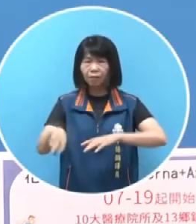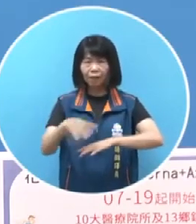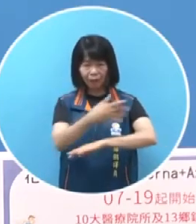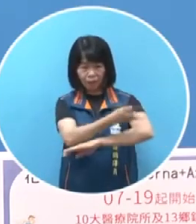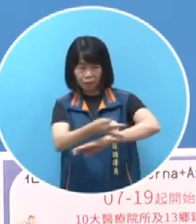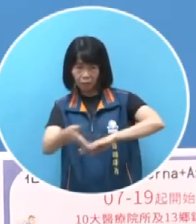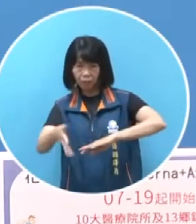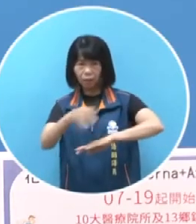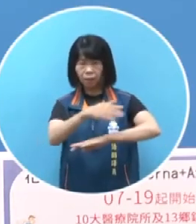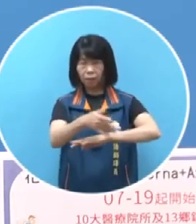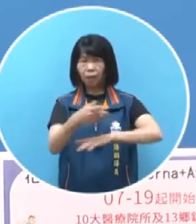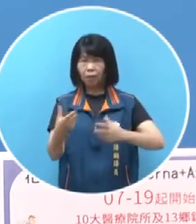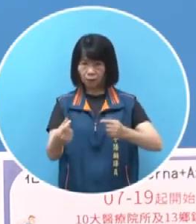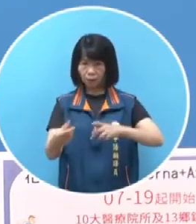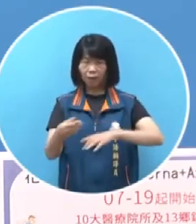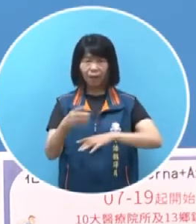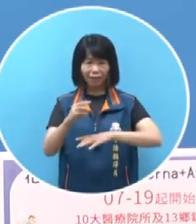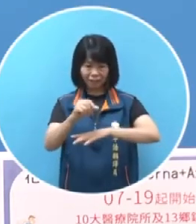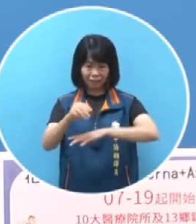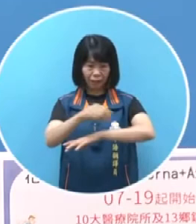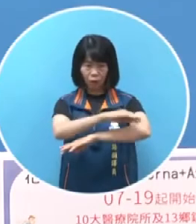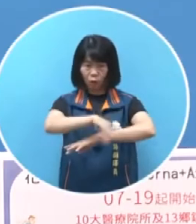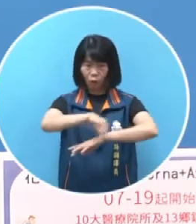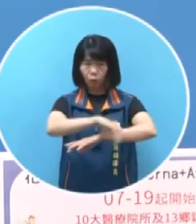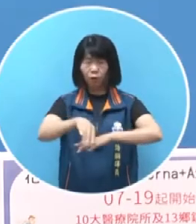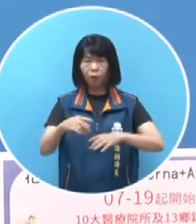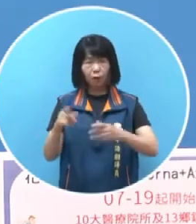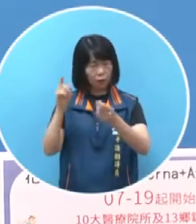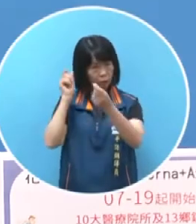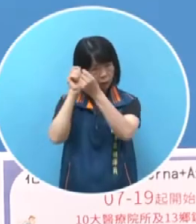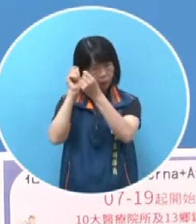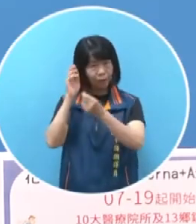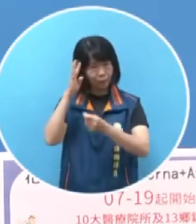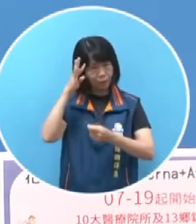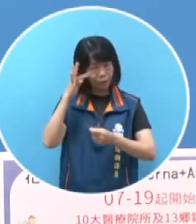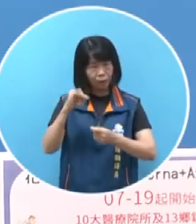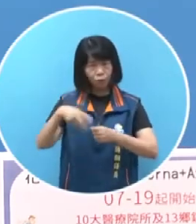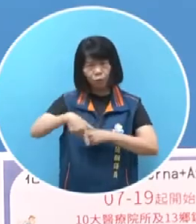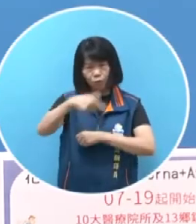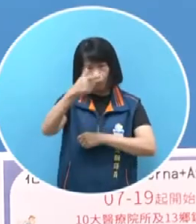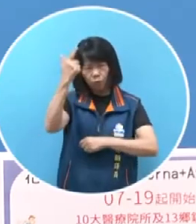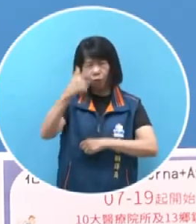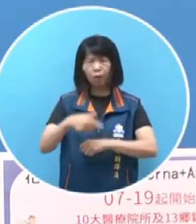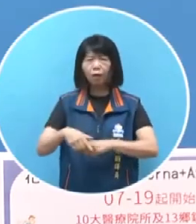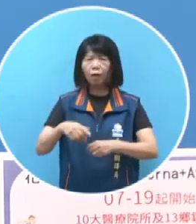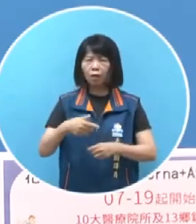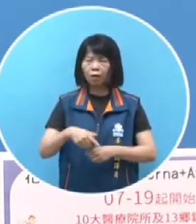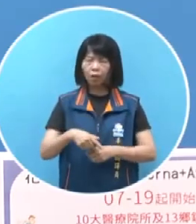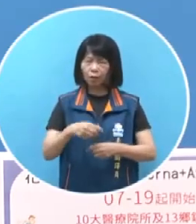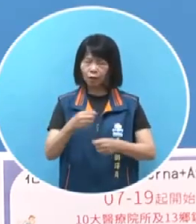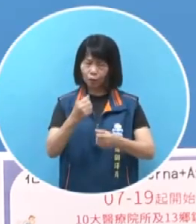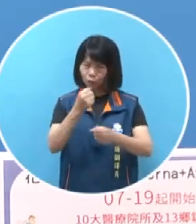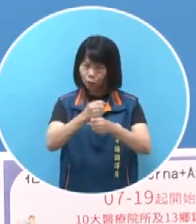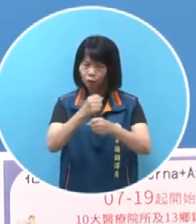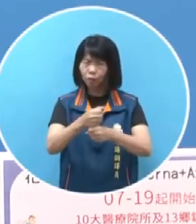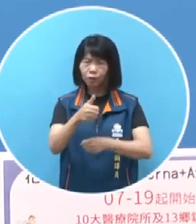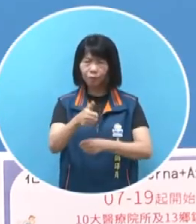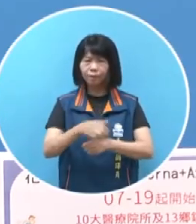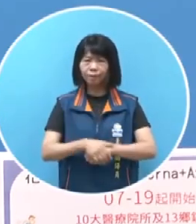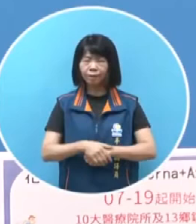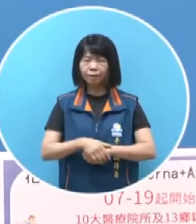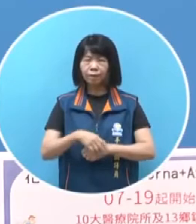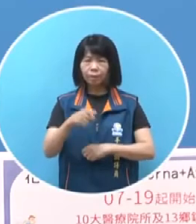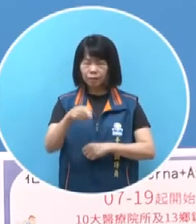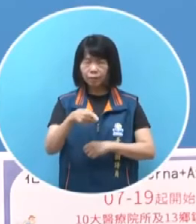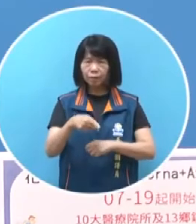九合局的部分，我们都一起在这几天赶快这个把它处理好。我知道九合局的部分已经